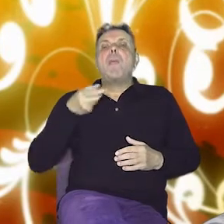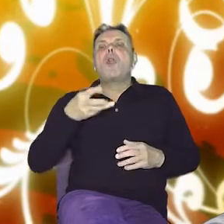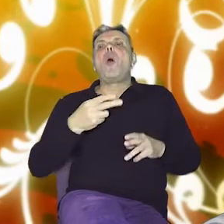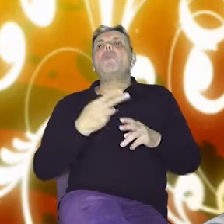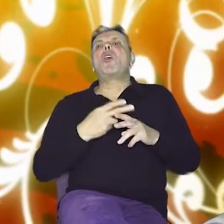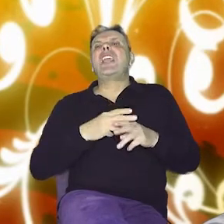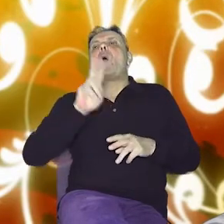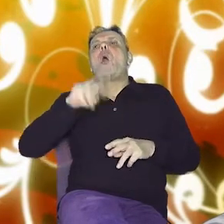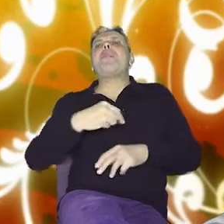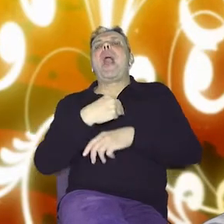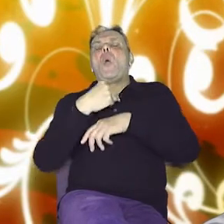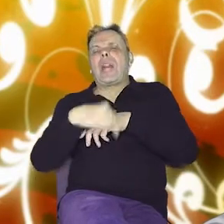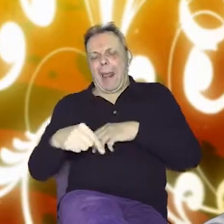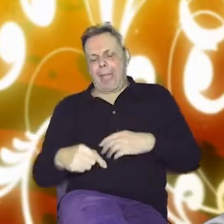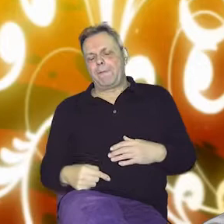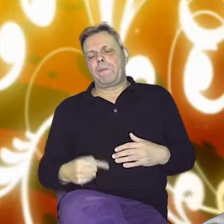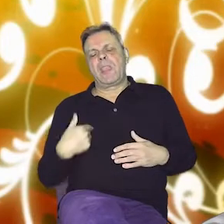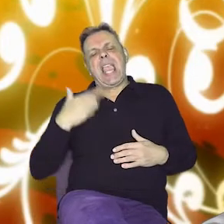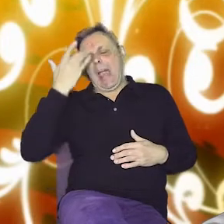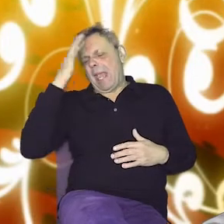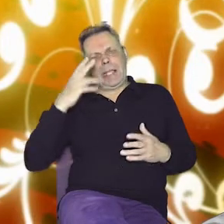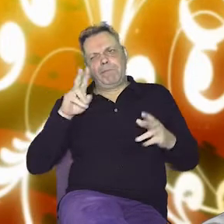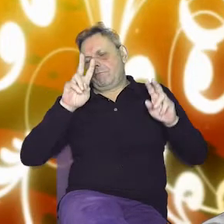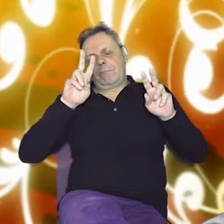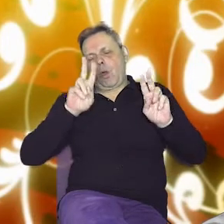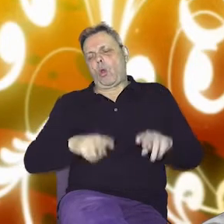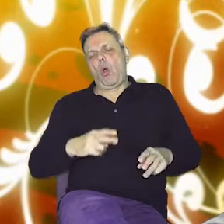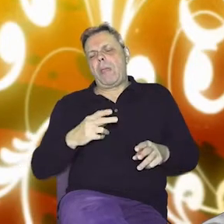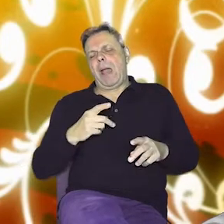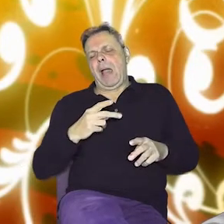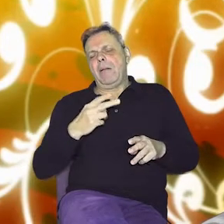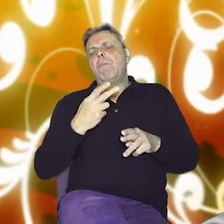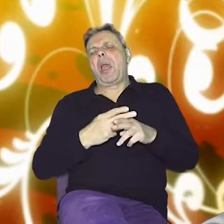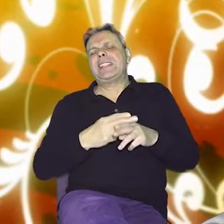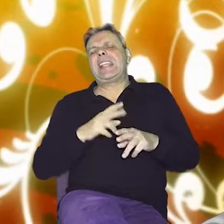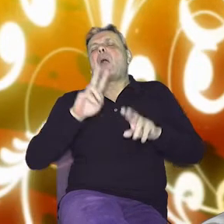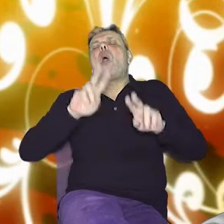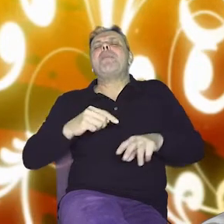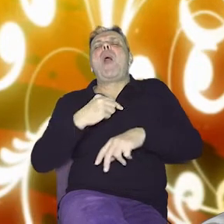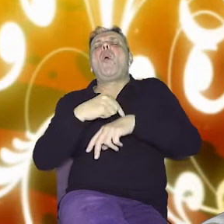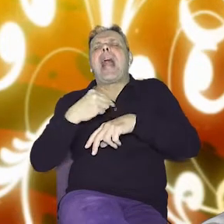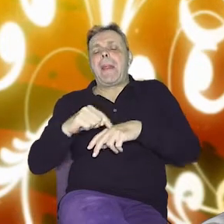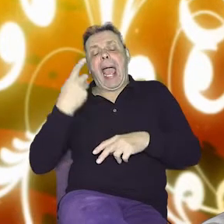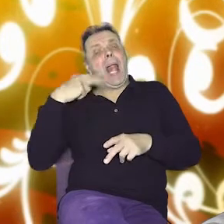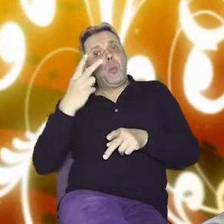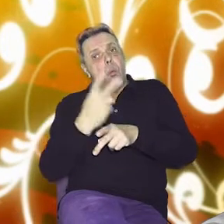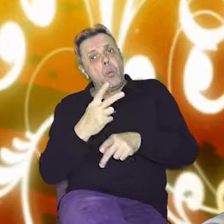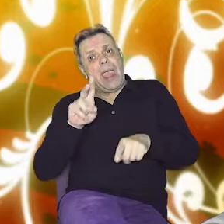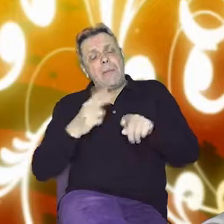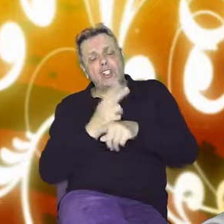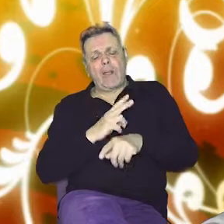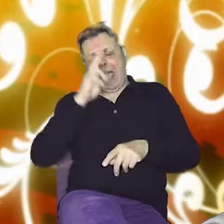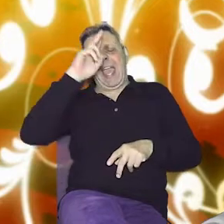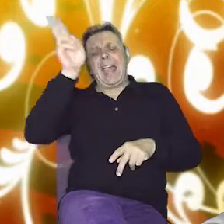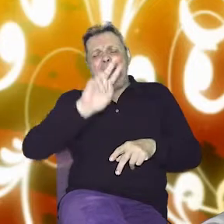brojao bolesnike sa ranama. Ja ne znam koliko ima ovoga točno bolesnika sa ranama. Međutim, postoje u zemljama, počevo